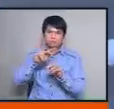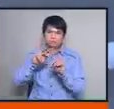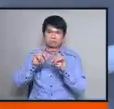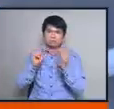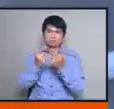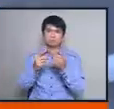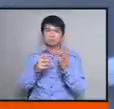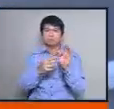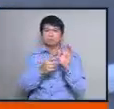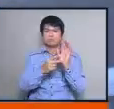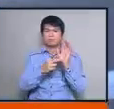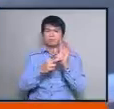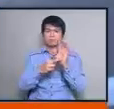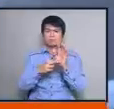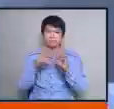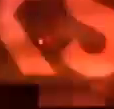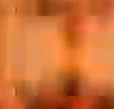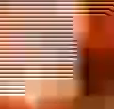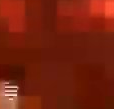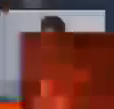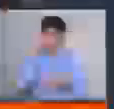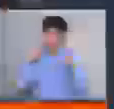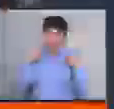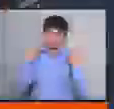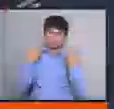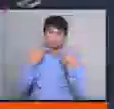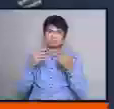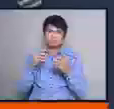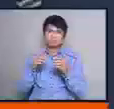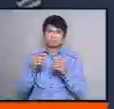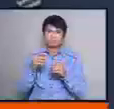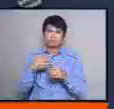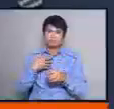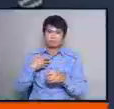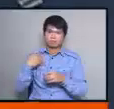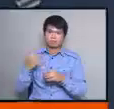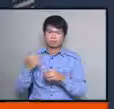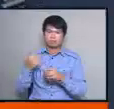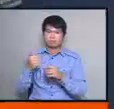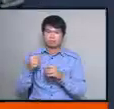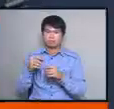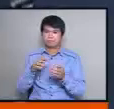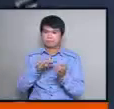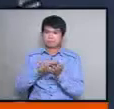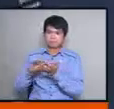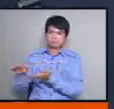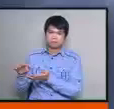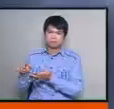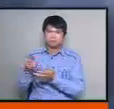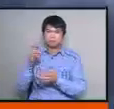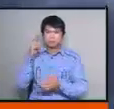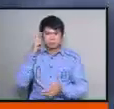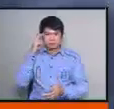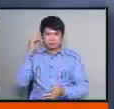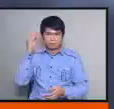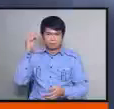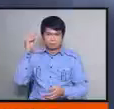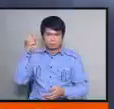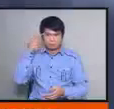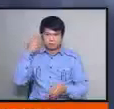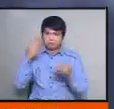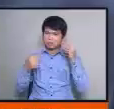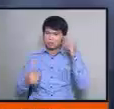representative ng Duterte Youth. Bumoto pabor sa pagbasura ng nominasyon ni Cardema sina COMELEC Commissioners Rowena Guanzon at